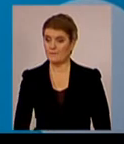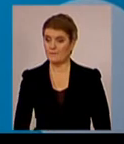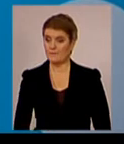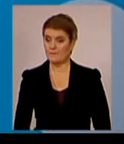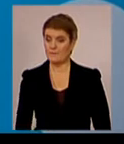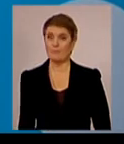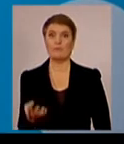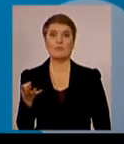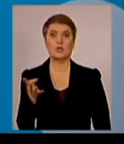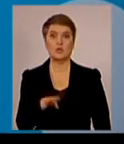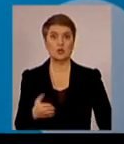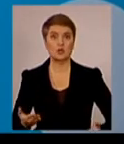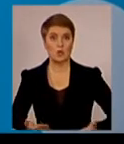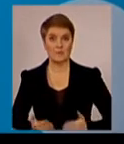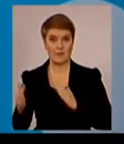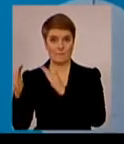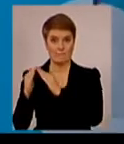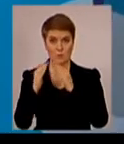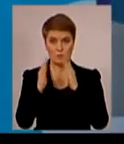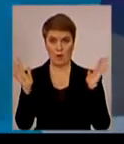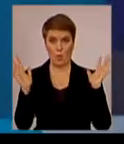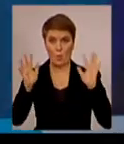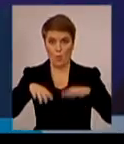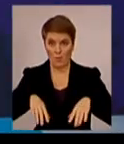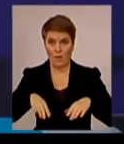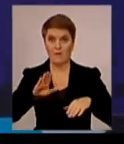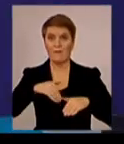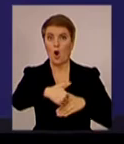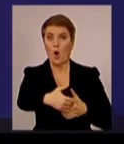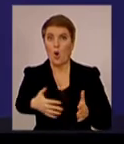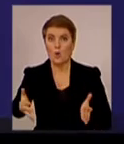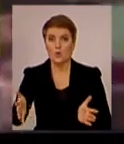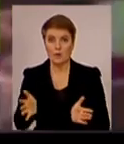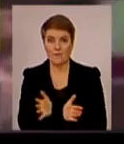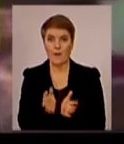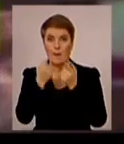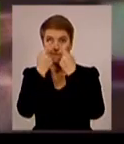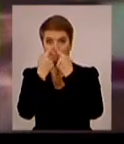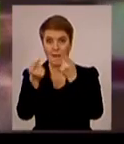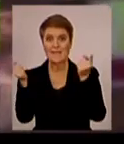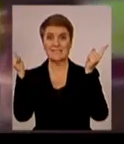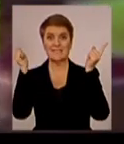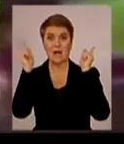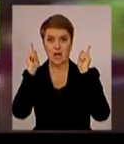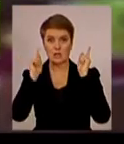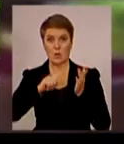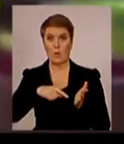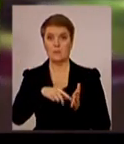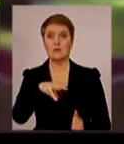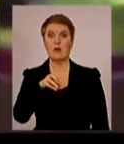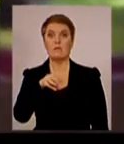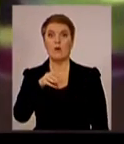4 житлових будинки впали в котлован у мексиканському місті Монтереї. За попередніми даними, загинув чоловік. Кількох осіб